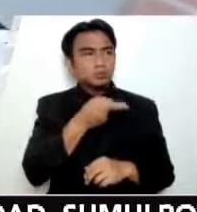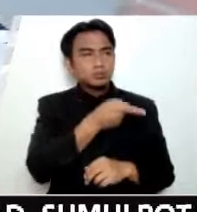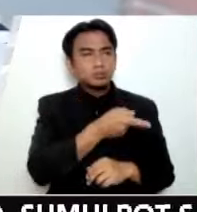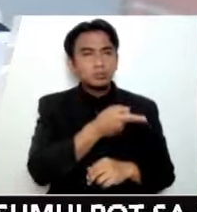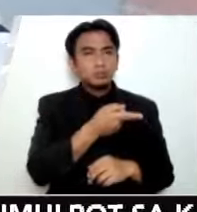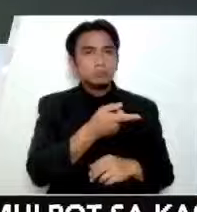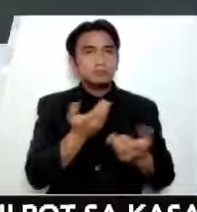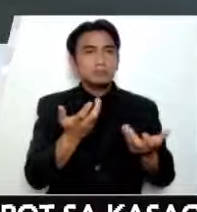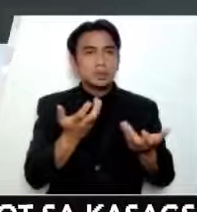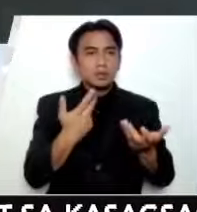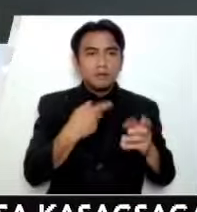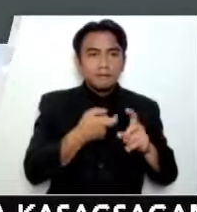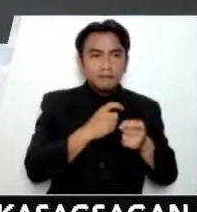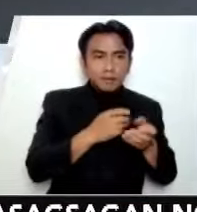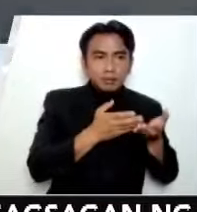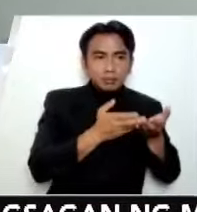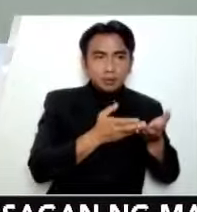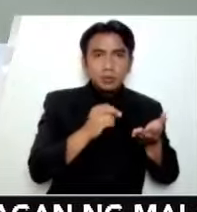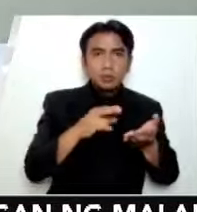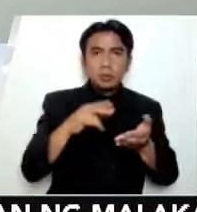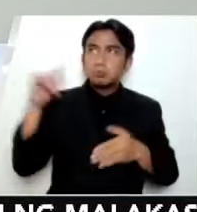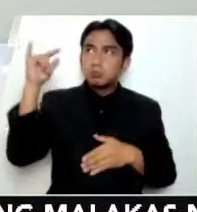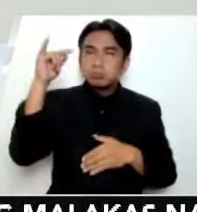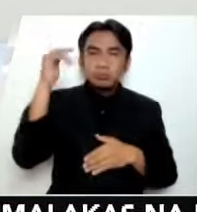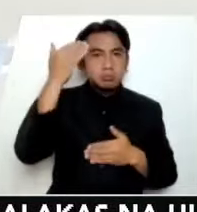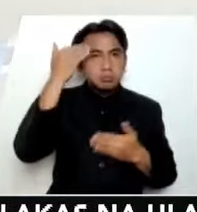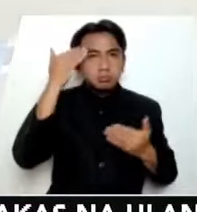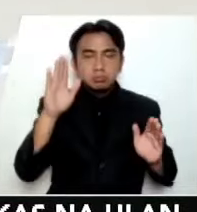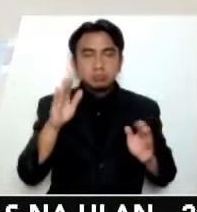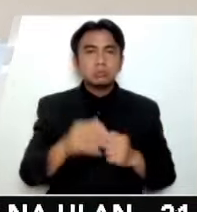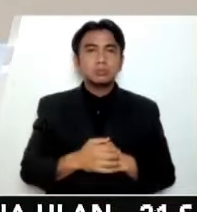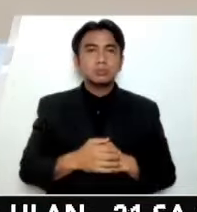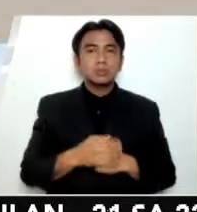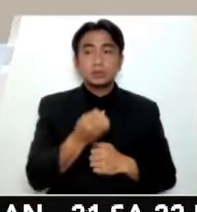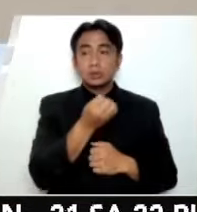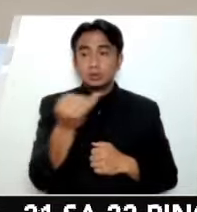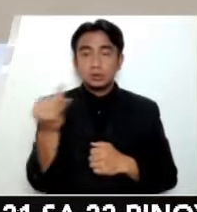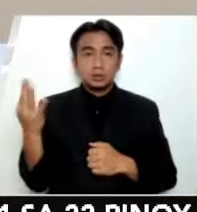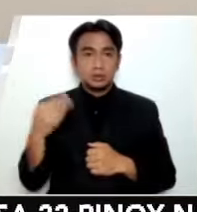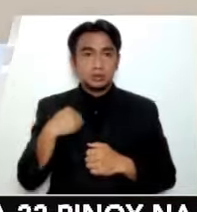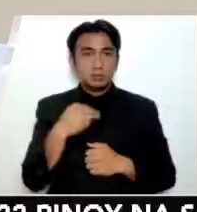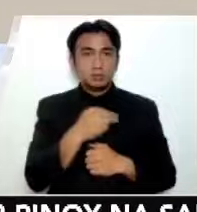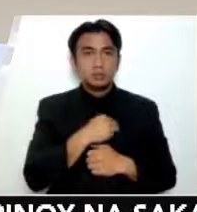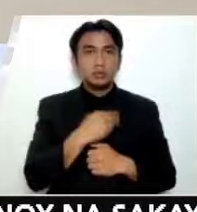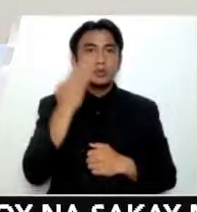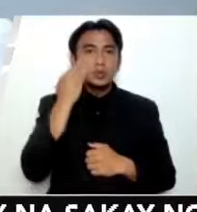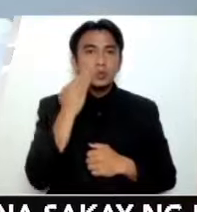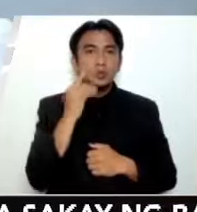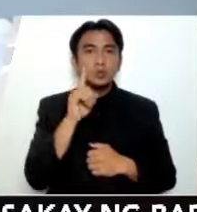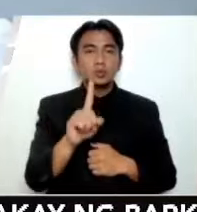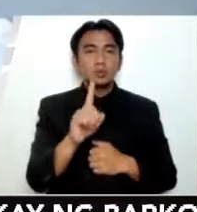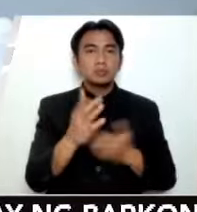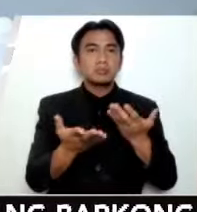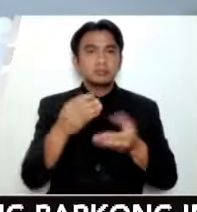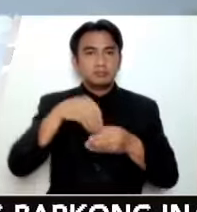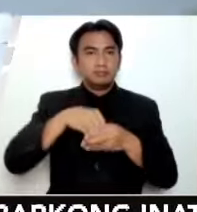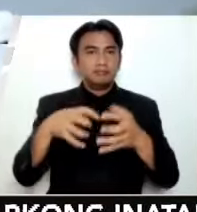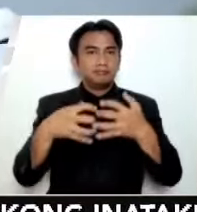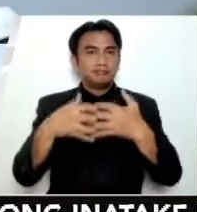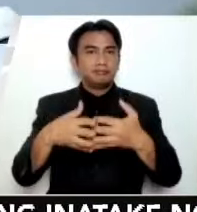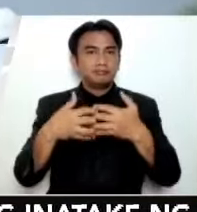galing sa hangin? Nang magbilang daw ng tao, kulang ng isa na posible raw nasa engine room. Before po kami umalis,